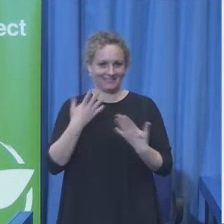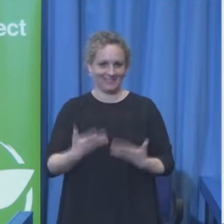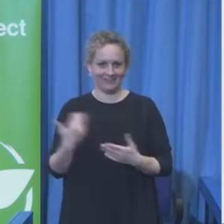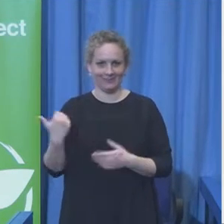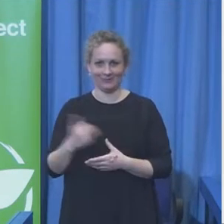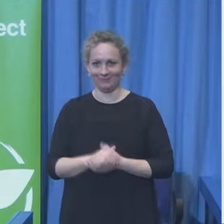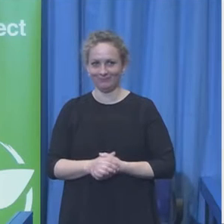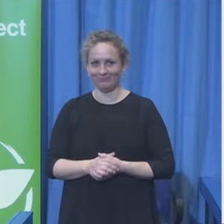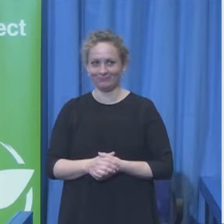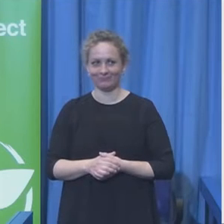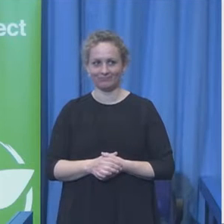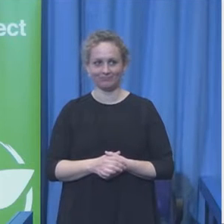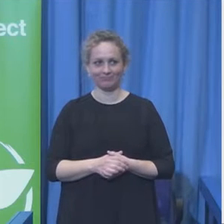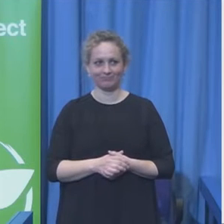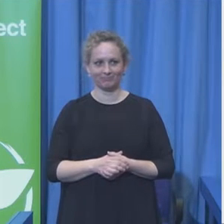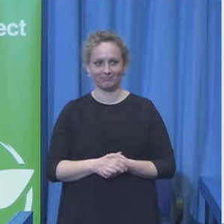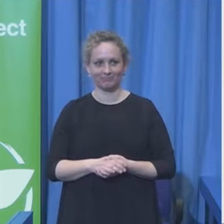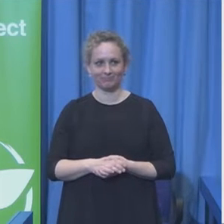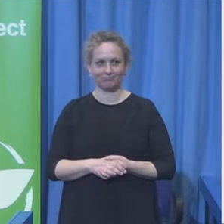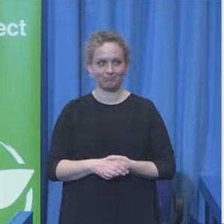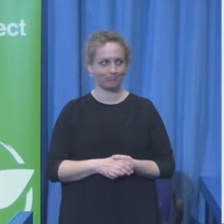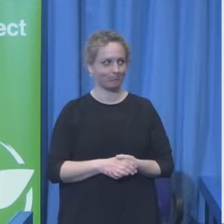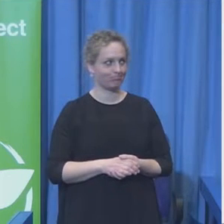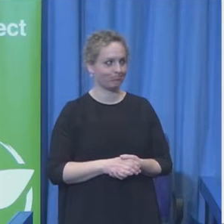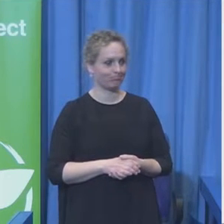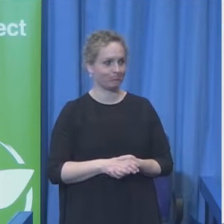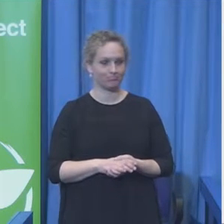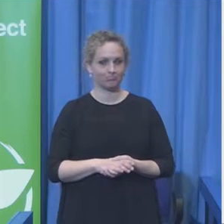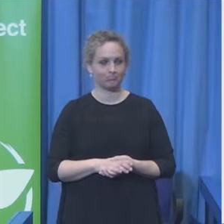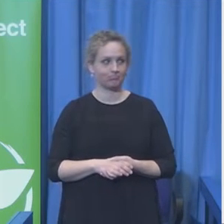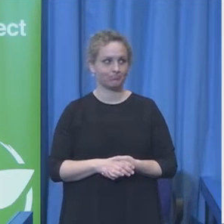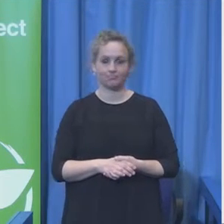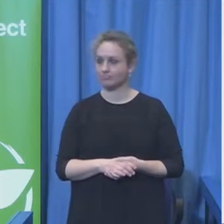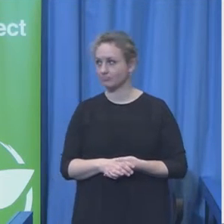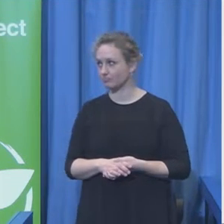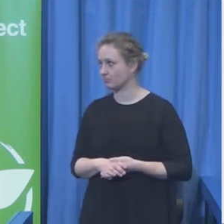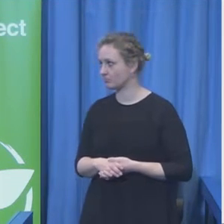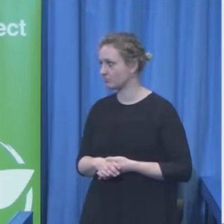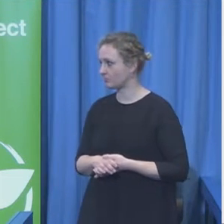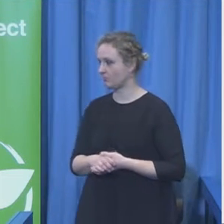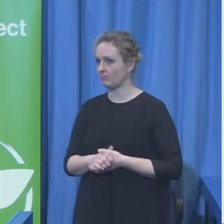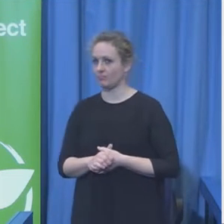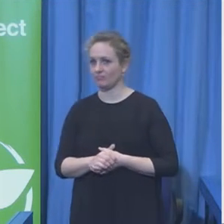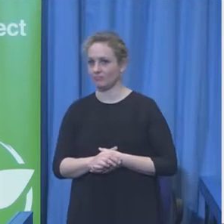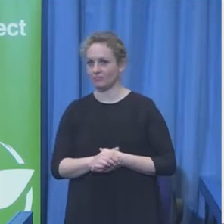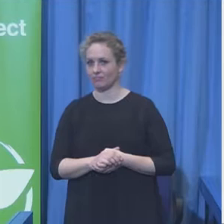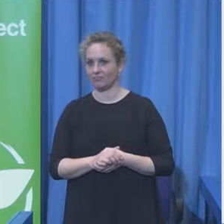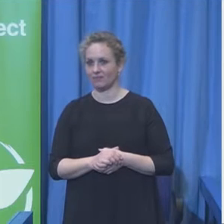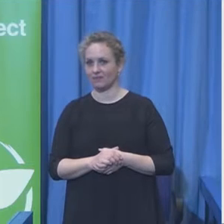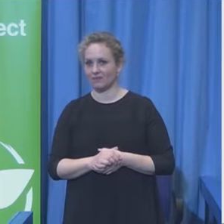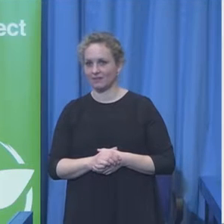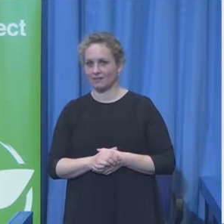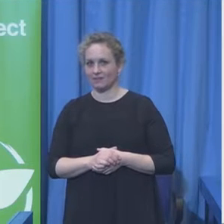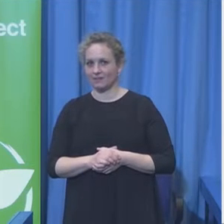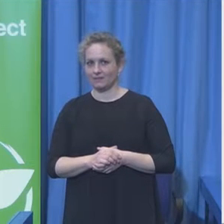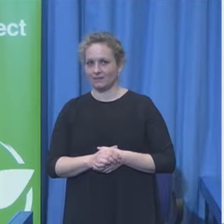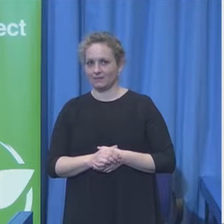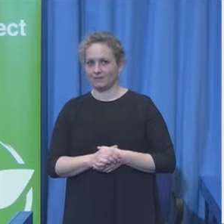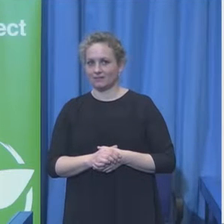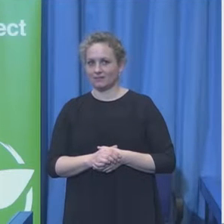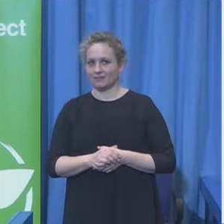edukacyjnym prowadzi do marginalizacji, izolacji i wykluczenia społecznego.